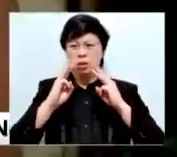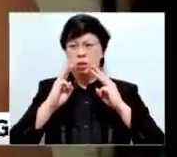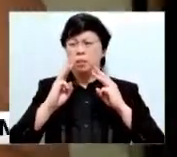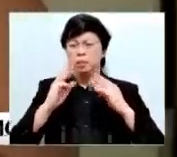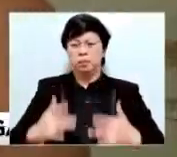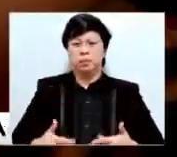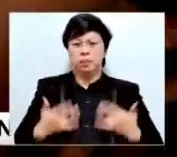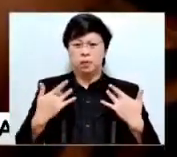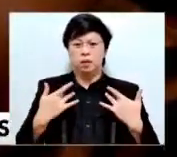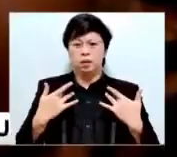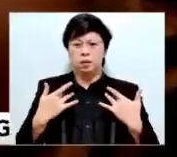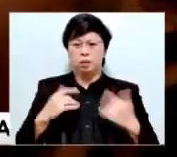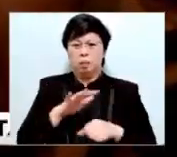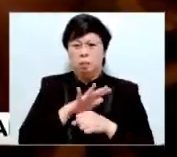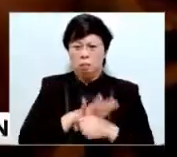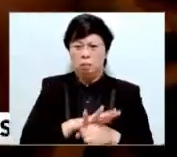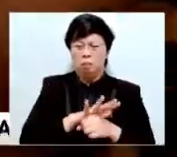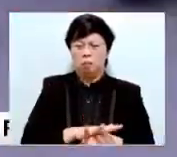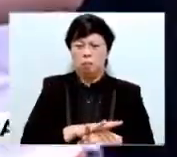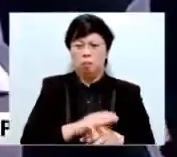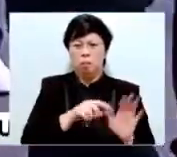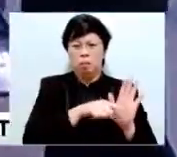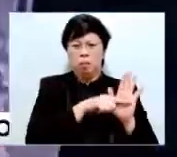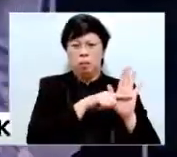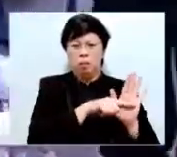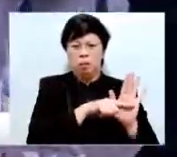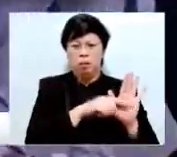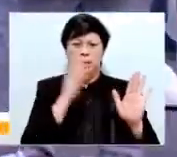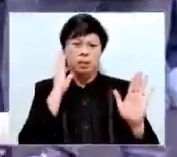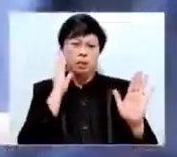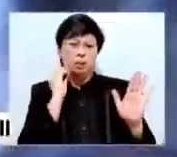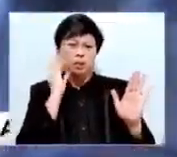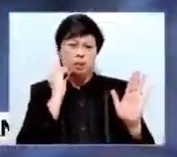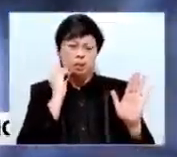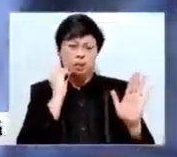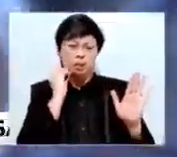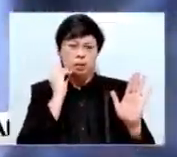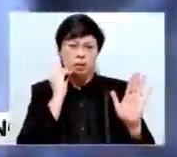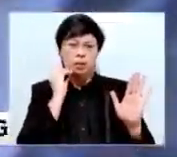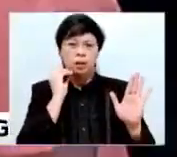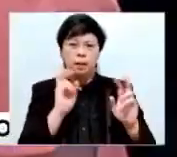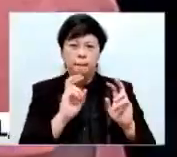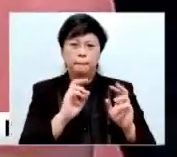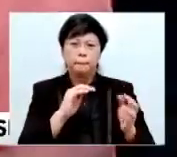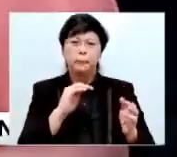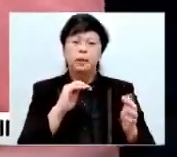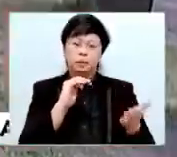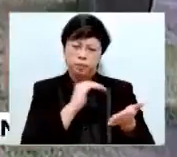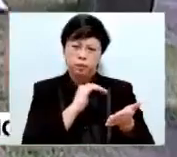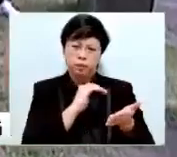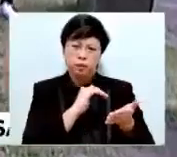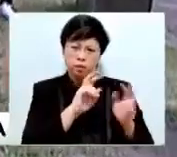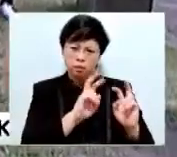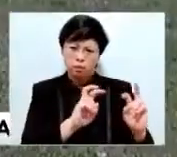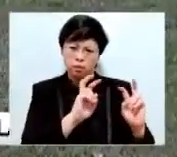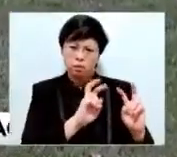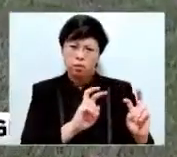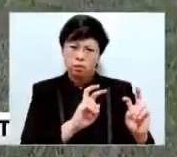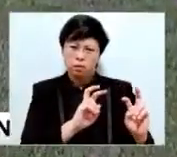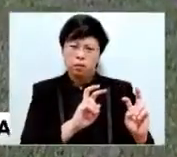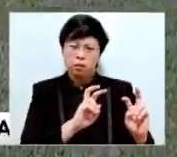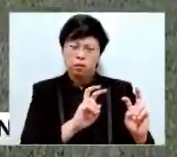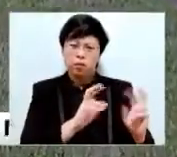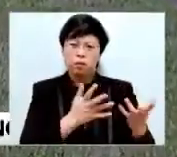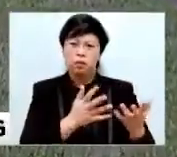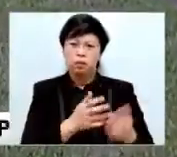taong stressed o mga mayroong negatibong karanasan. Ayon po sa mga pag-aaral, mayroon ding genetic predisposition ng anxiety. Nasa